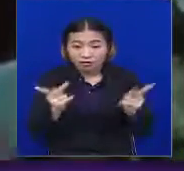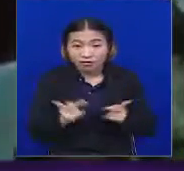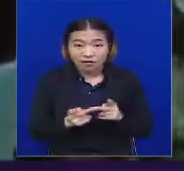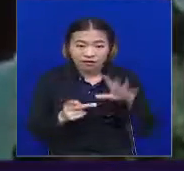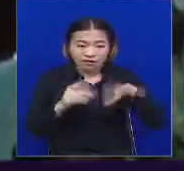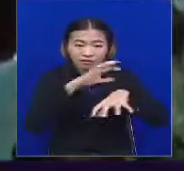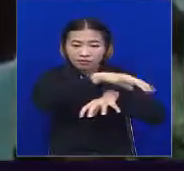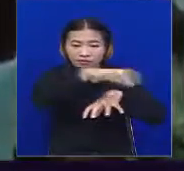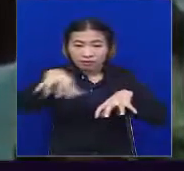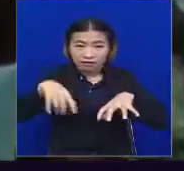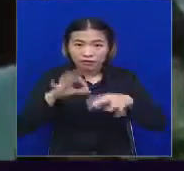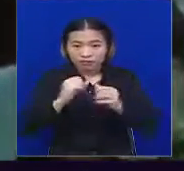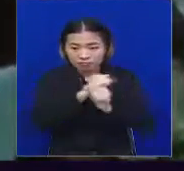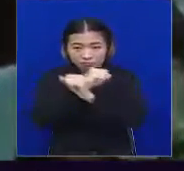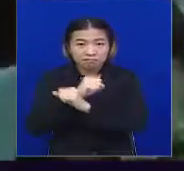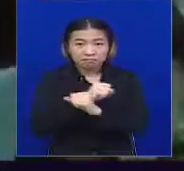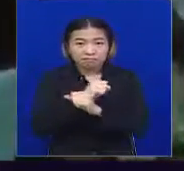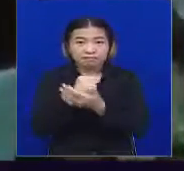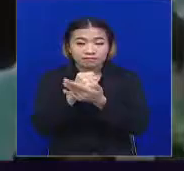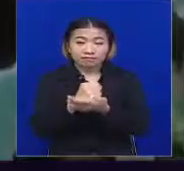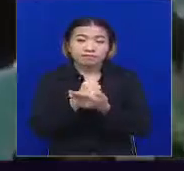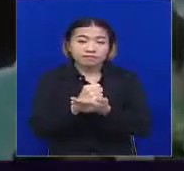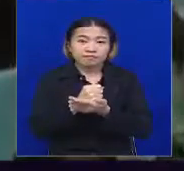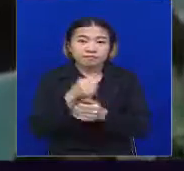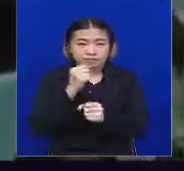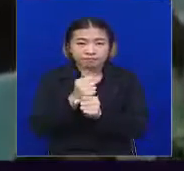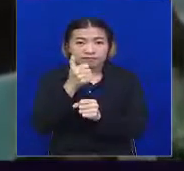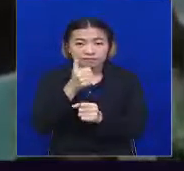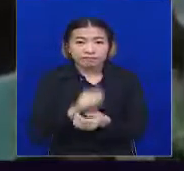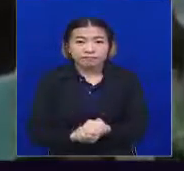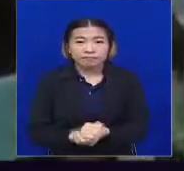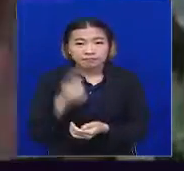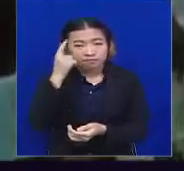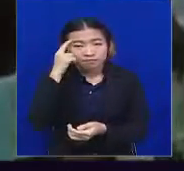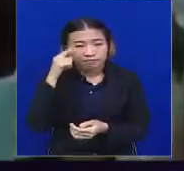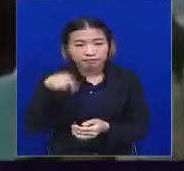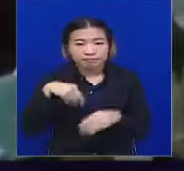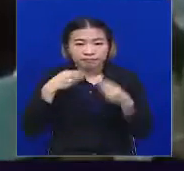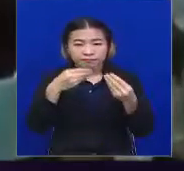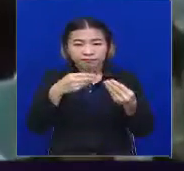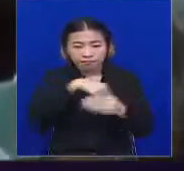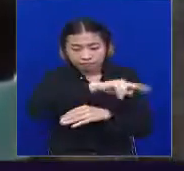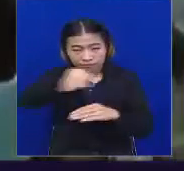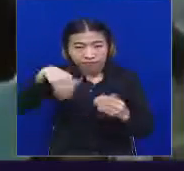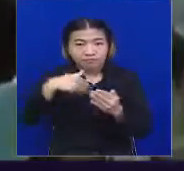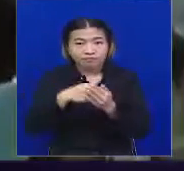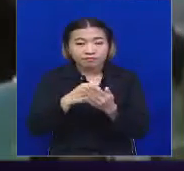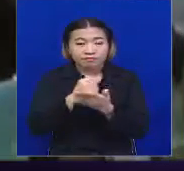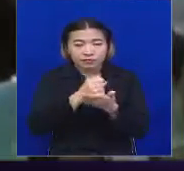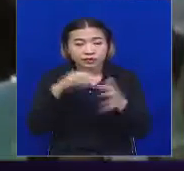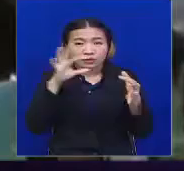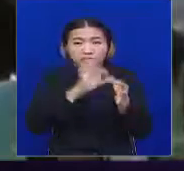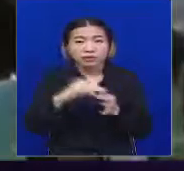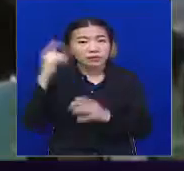งเป็นประจำซึ่งเป้าหมายของเราคือถ้าเกิดเราเปลี่ยน PP ได้เราก็จะสามารถเปลี่ยนทะเลแห่งอื่นในเรื่องของการท่องเที่ยว